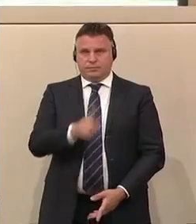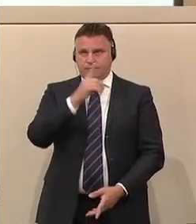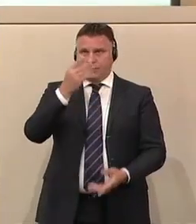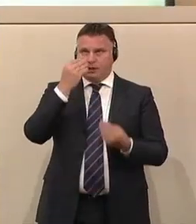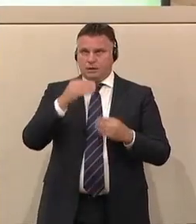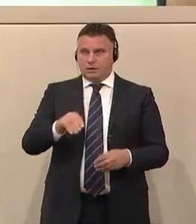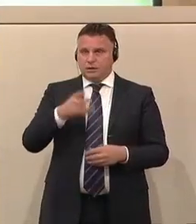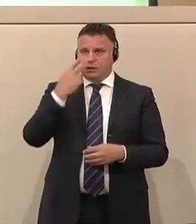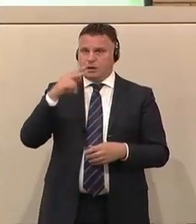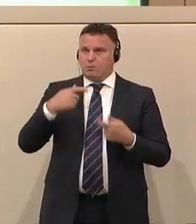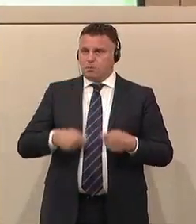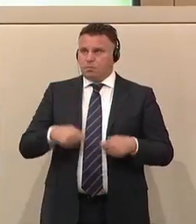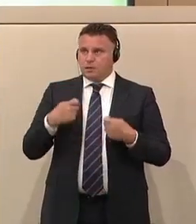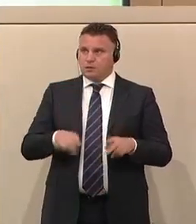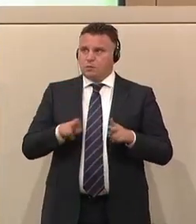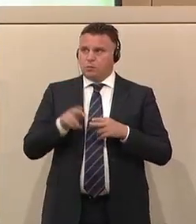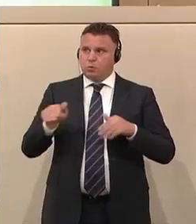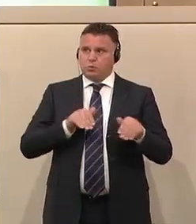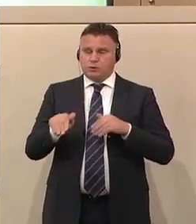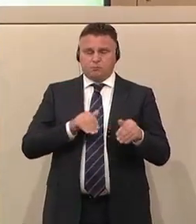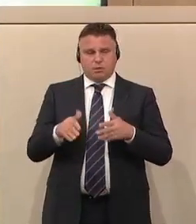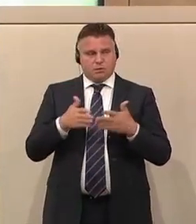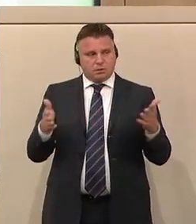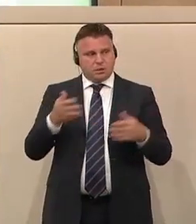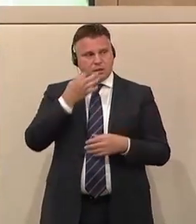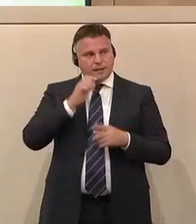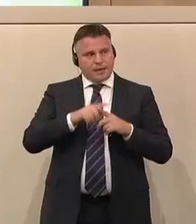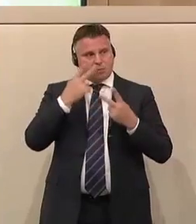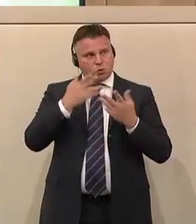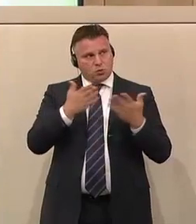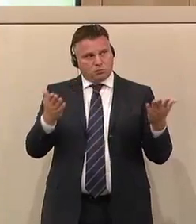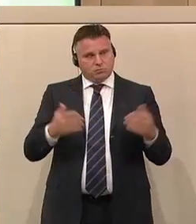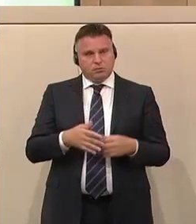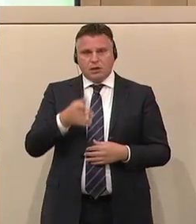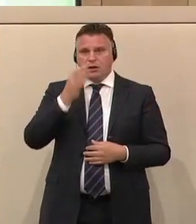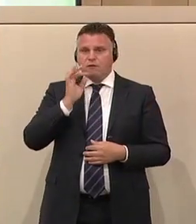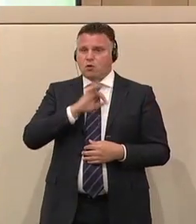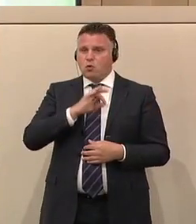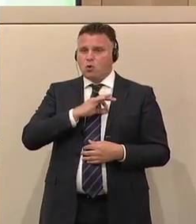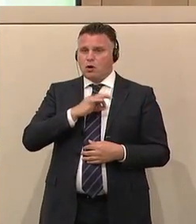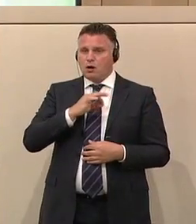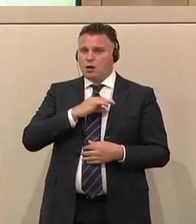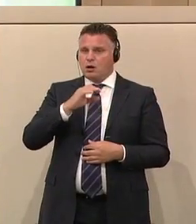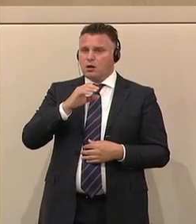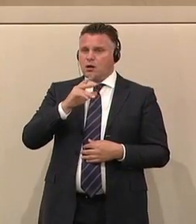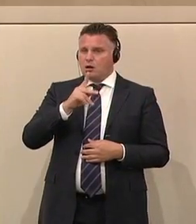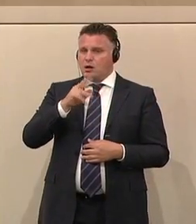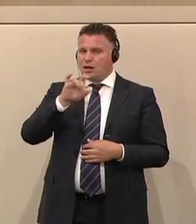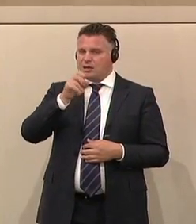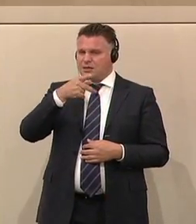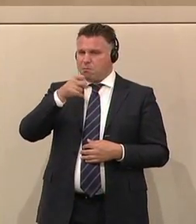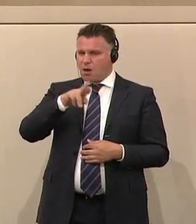Sehr geehrter Herr Präsident, Herr Bundesminister, geschätzte Damen und Herren. Also wenn man jetzt der Frau Kollegin Crisper zugehört hat,